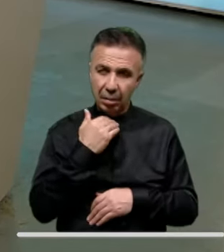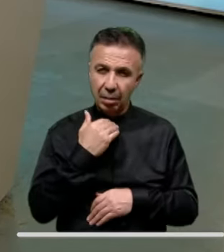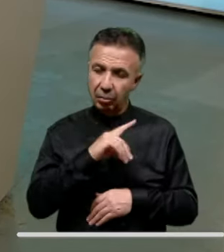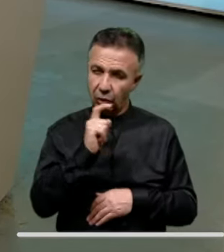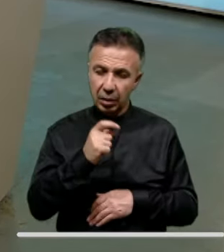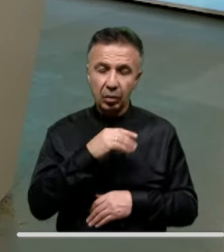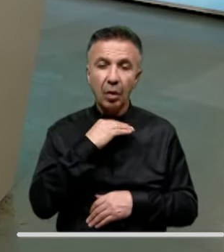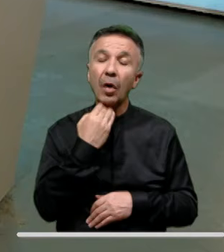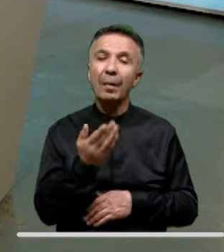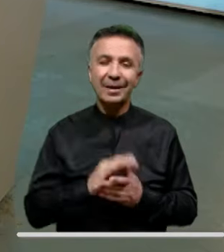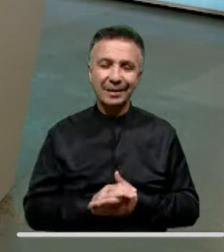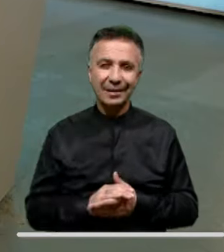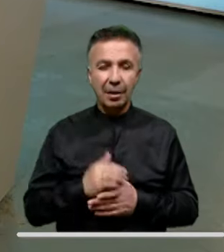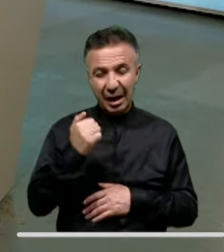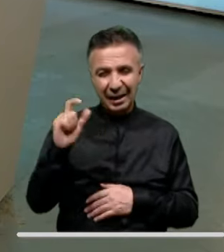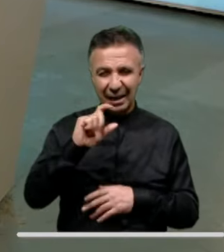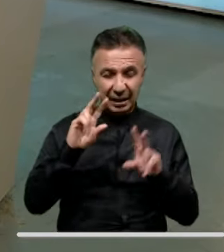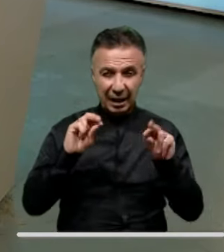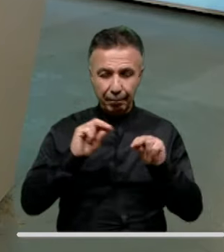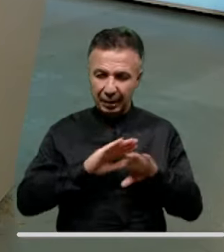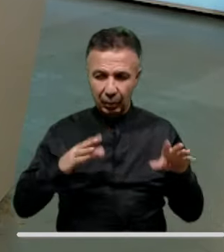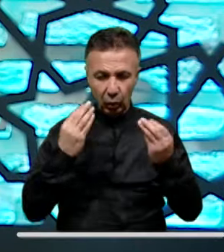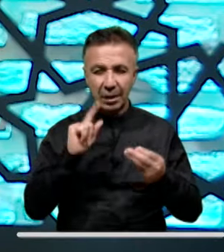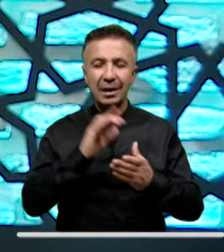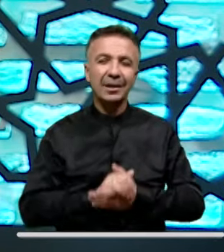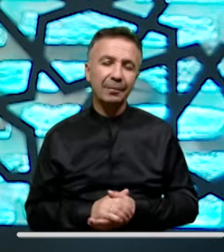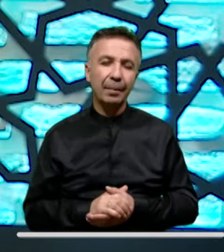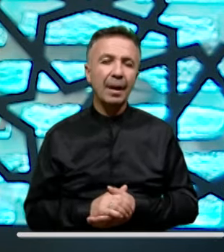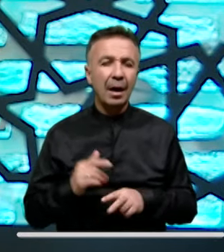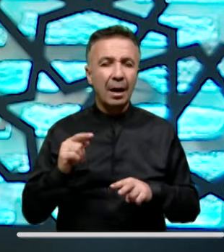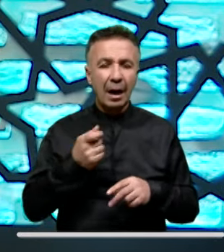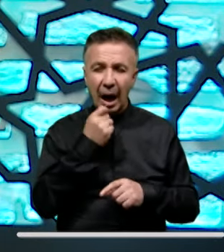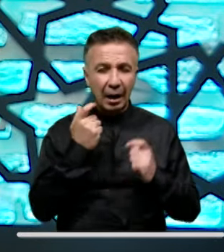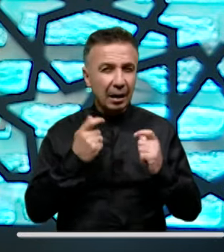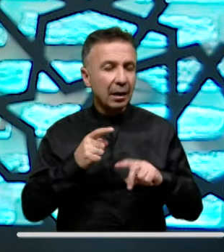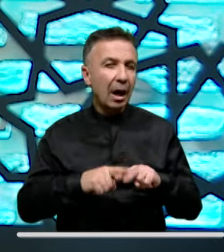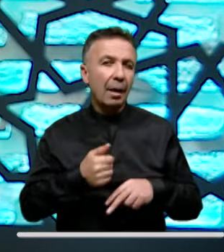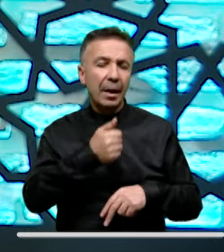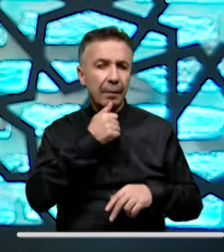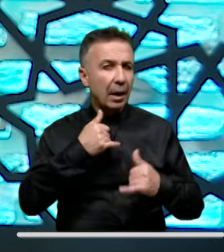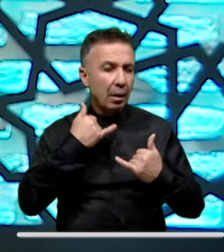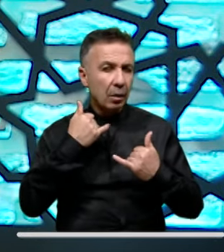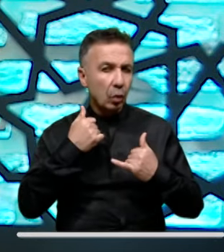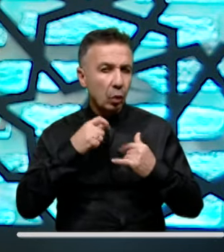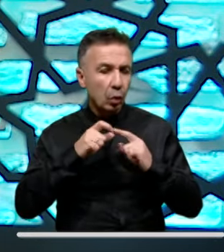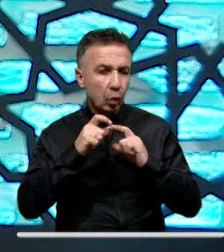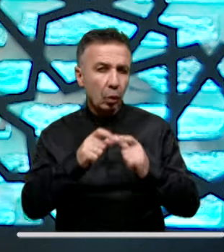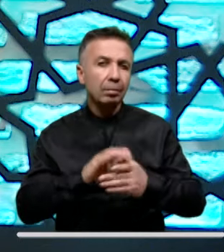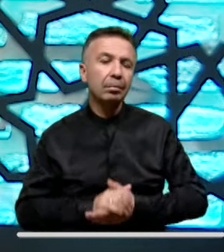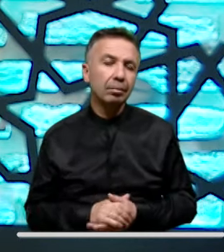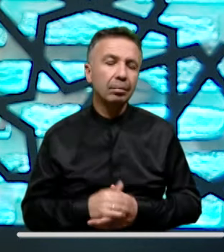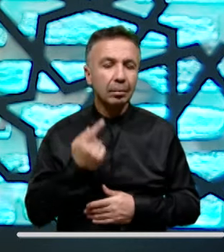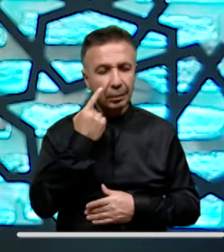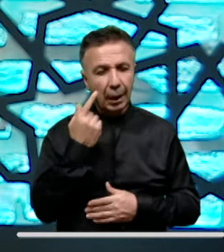Peki efendim. Teşekkür ederiz. Ankara'dan Ahmet Bey hattımızda. Ahmet Bey hoş geldiniz. Alo. Hocam